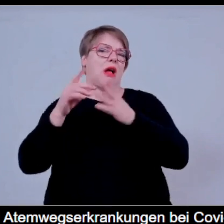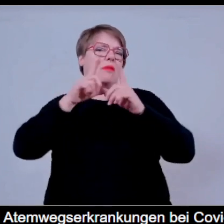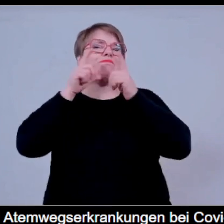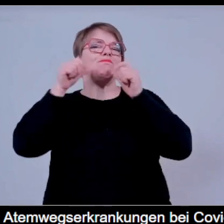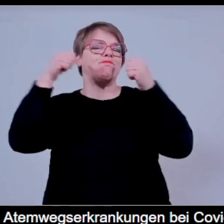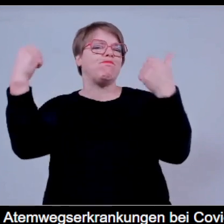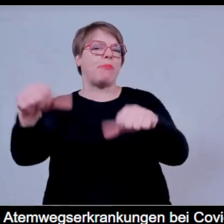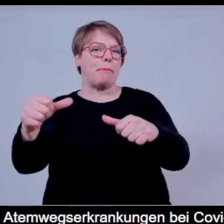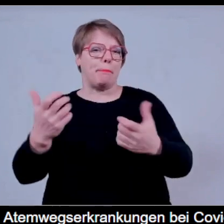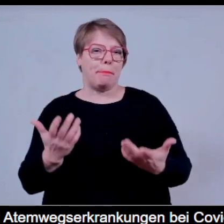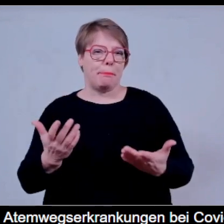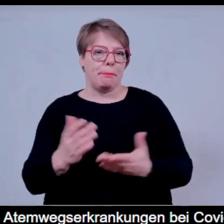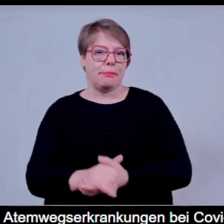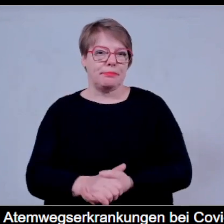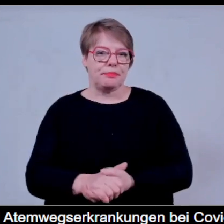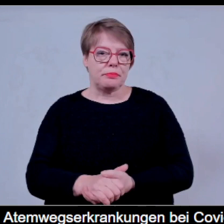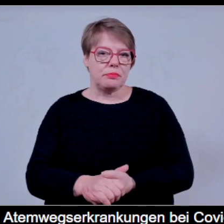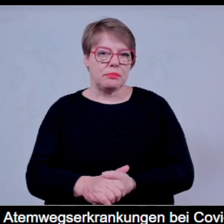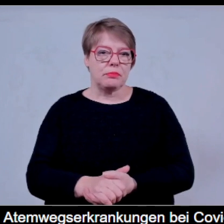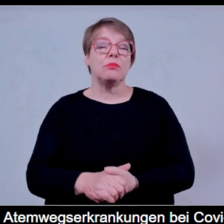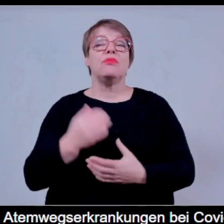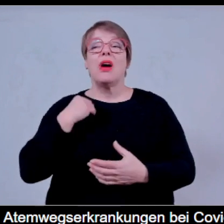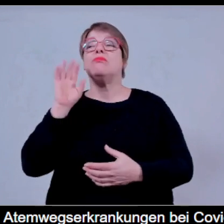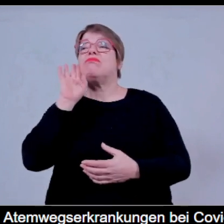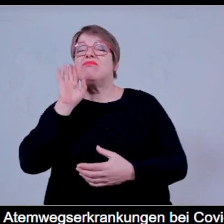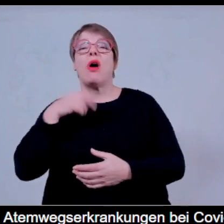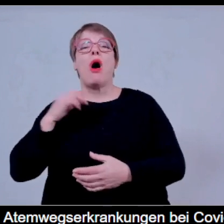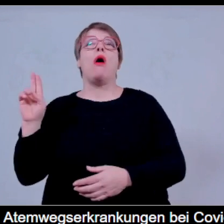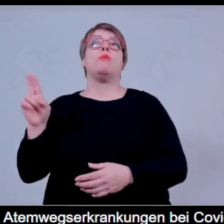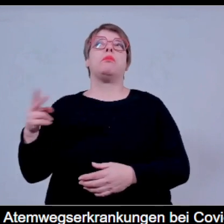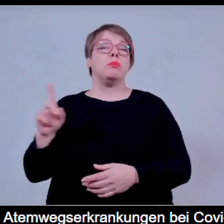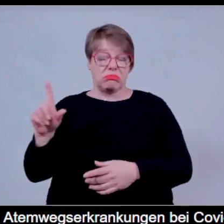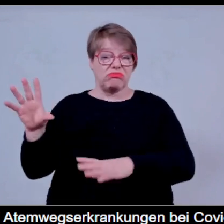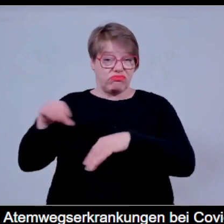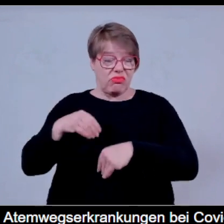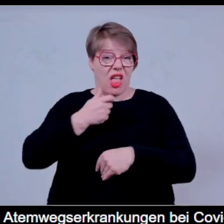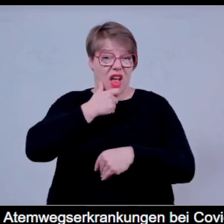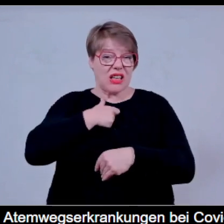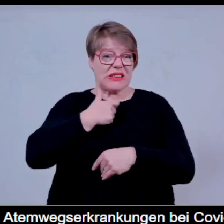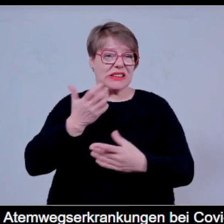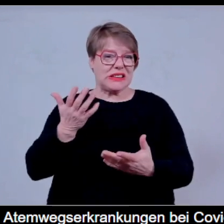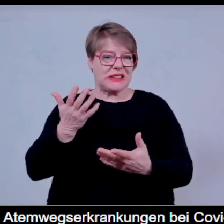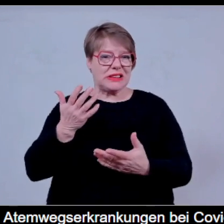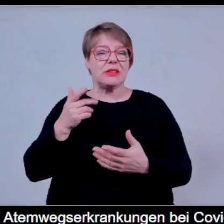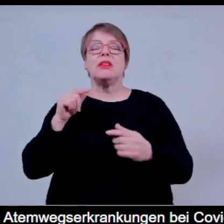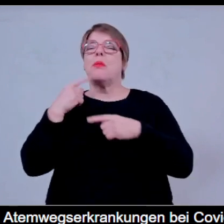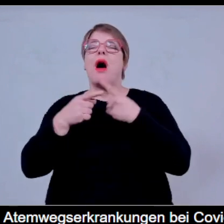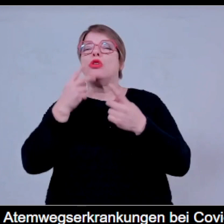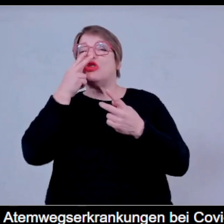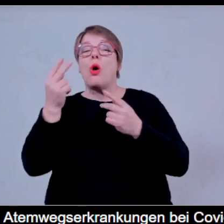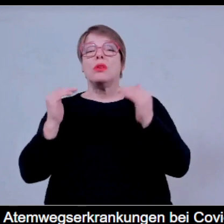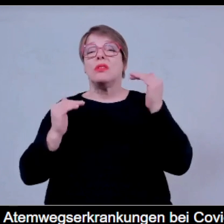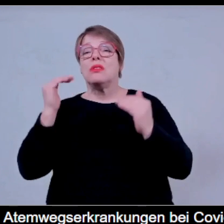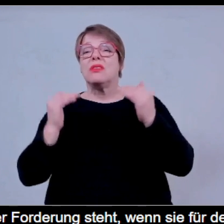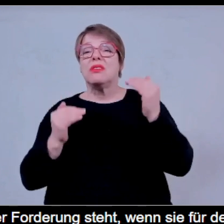war schon klar, dass die wünschen, dass die Maske ein Thema der Empfehlung und zwar einer stringenten Empfehlung bleibt, weil